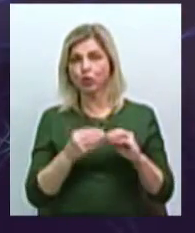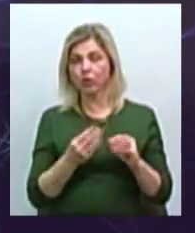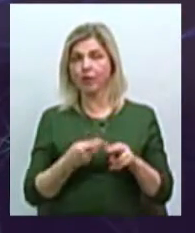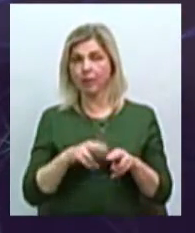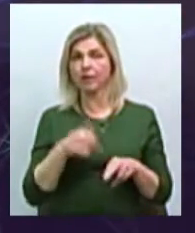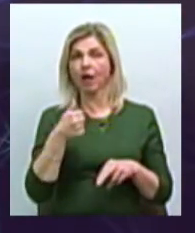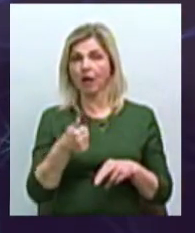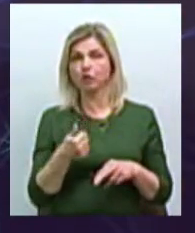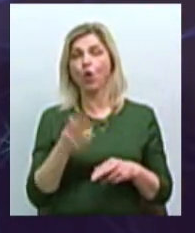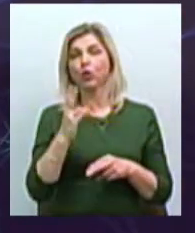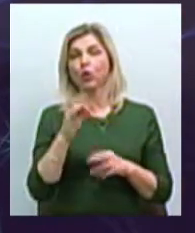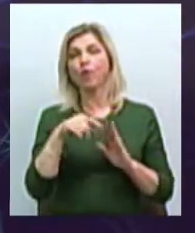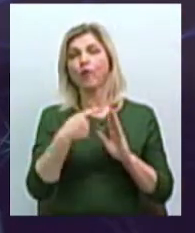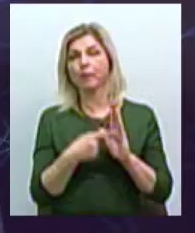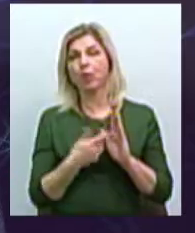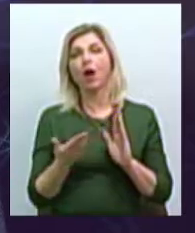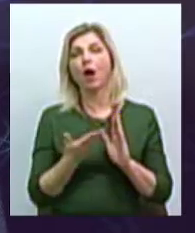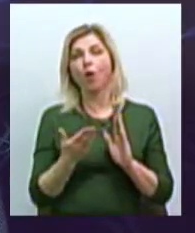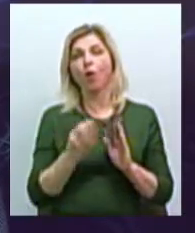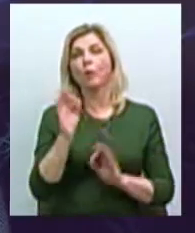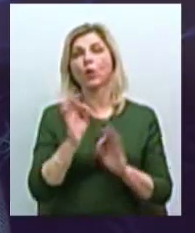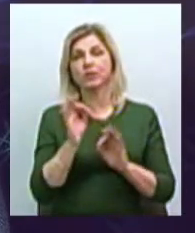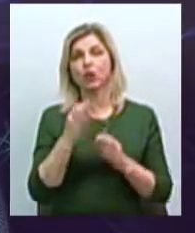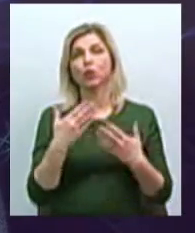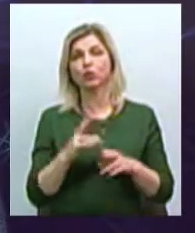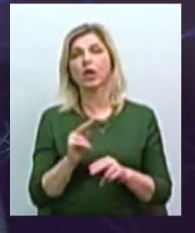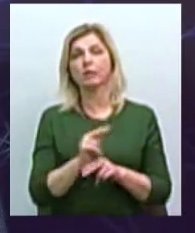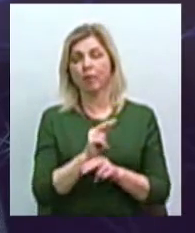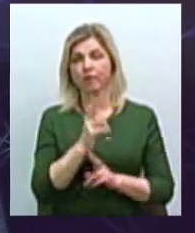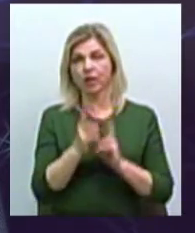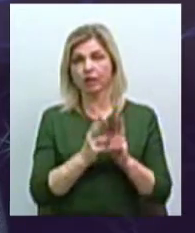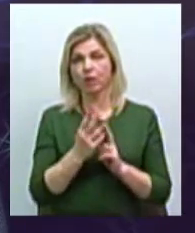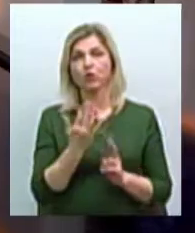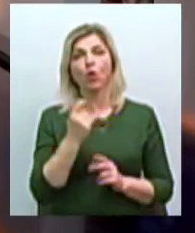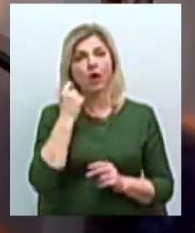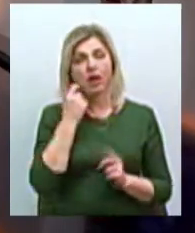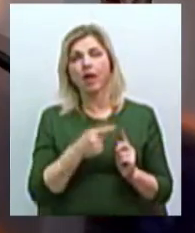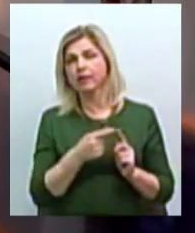какой процент там термомодернизирован, да, и на сколько лет это все растянется,